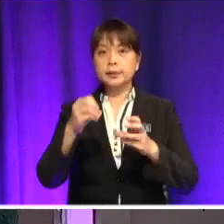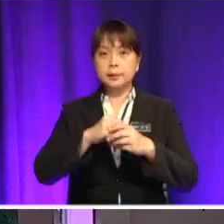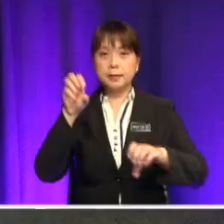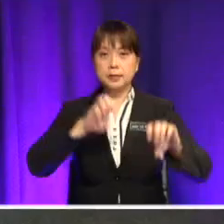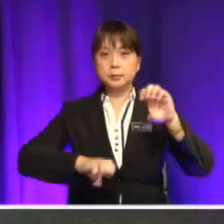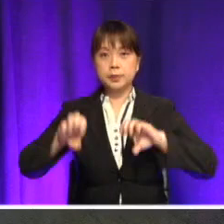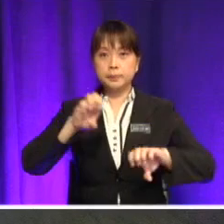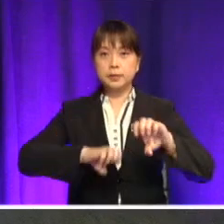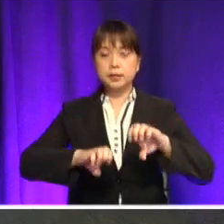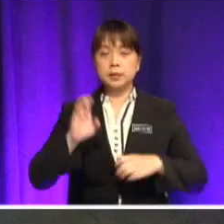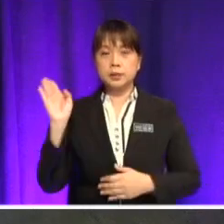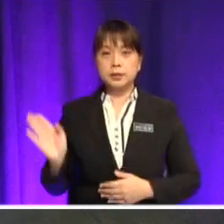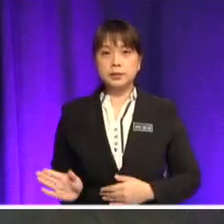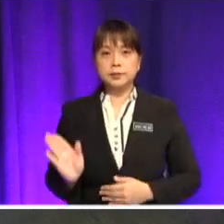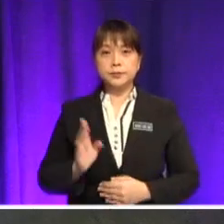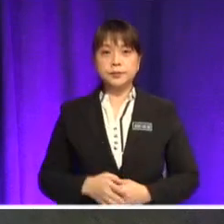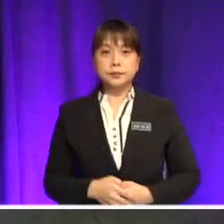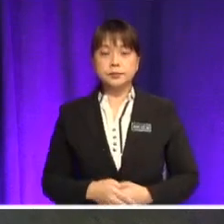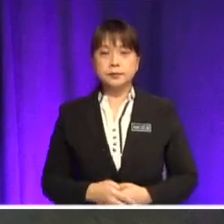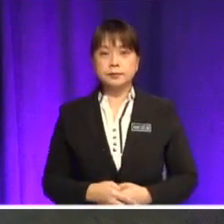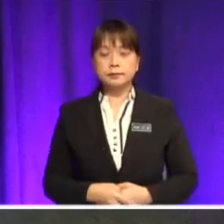memilih jawab apa yang diubah